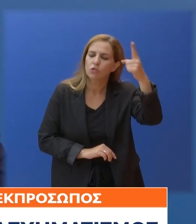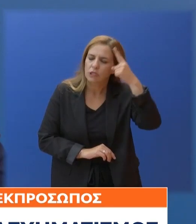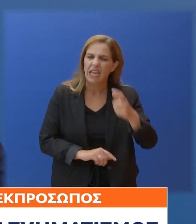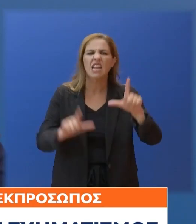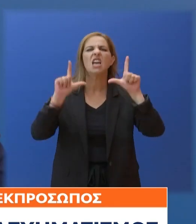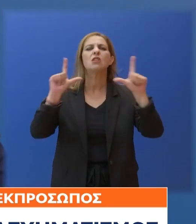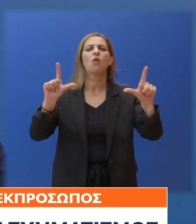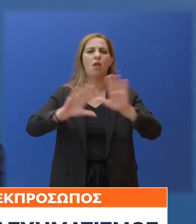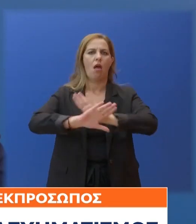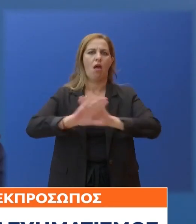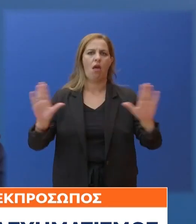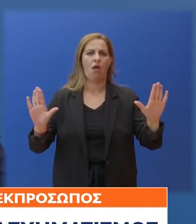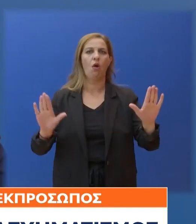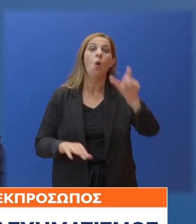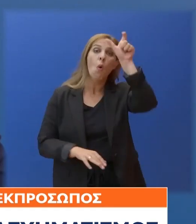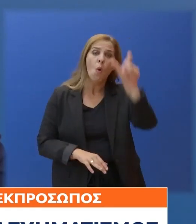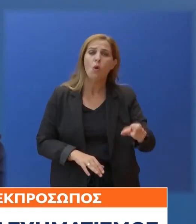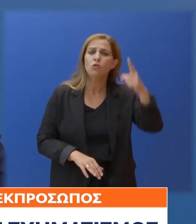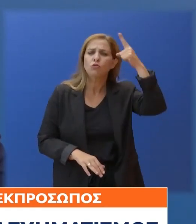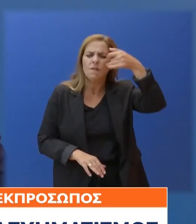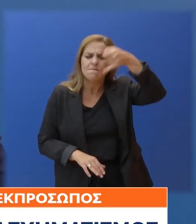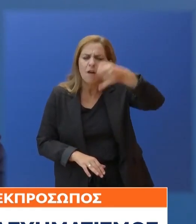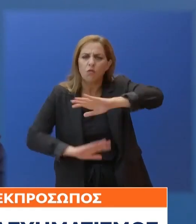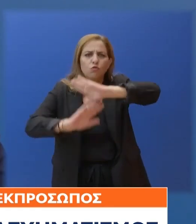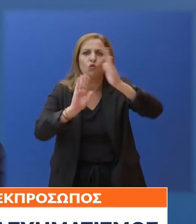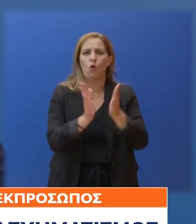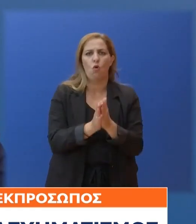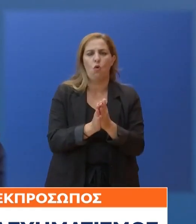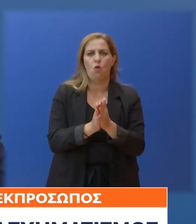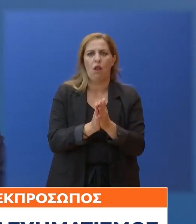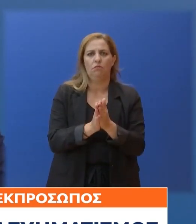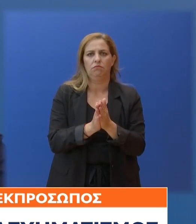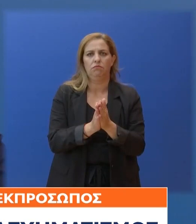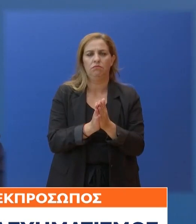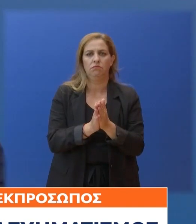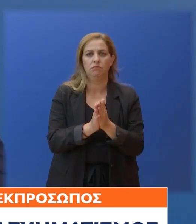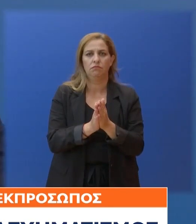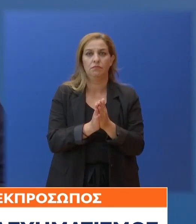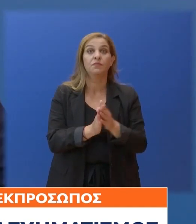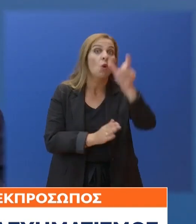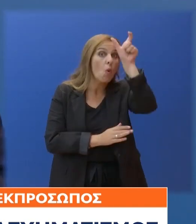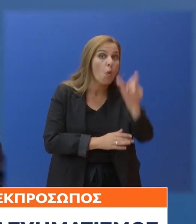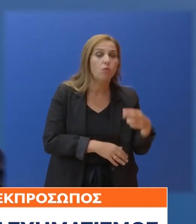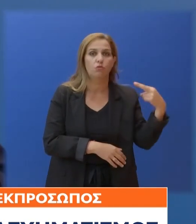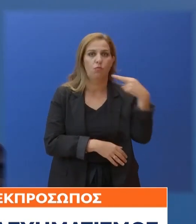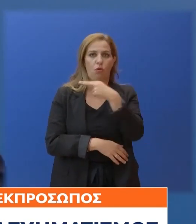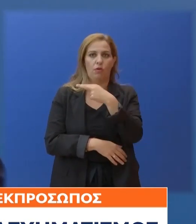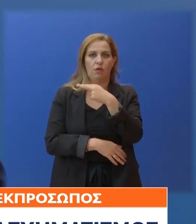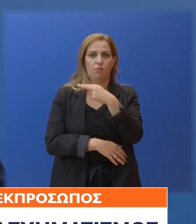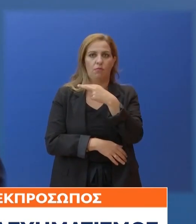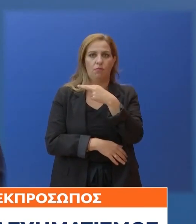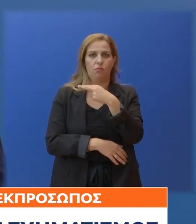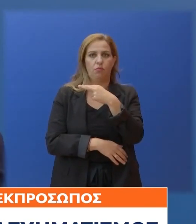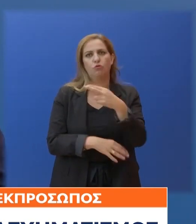εικόνας, είναι ο μόνος που γνωρίζει σε όλη της την έκταση τη μεγάλη εικόνα, είναι αυτός που έχει όχι μόνο το